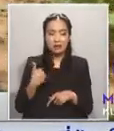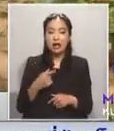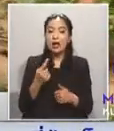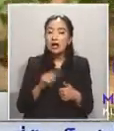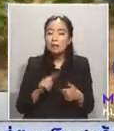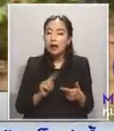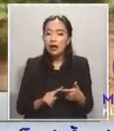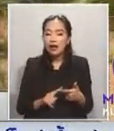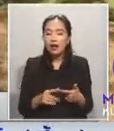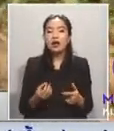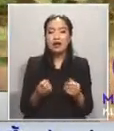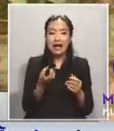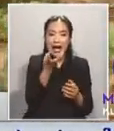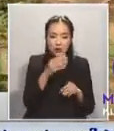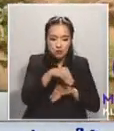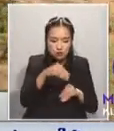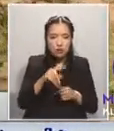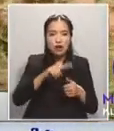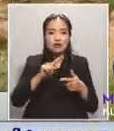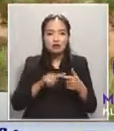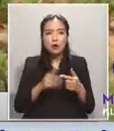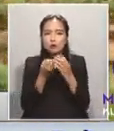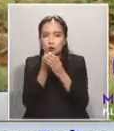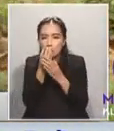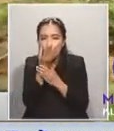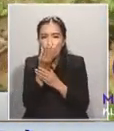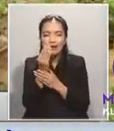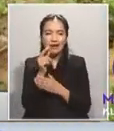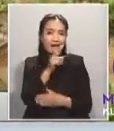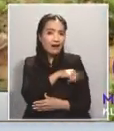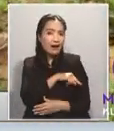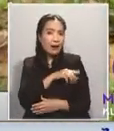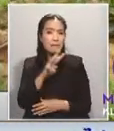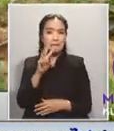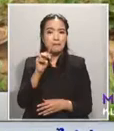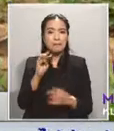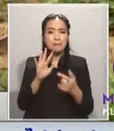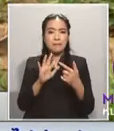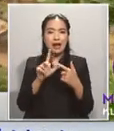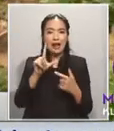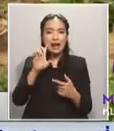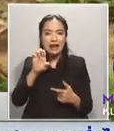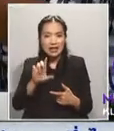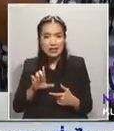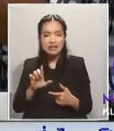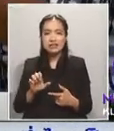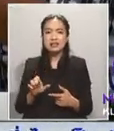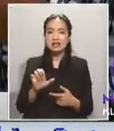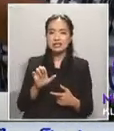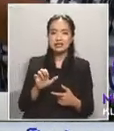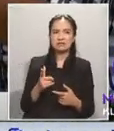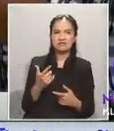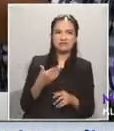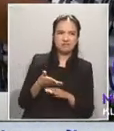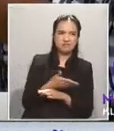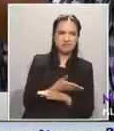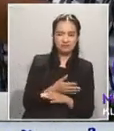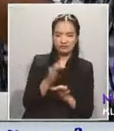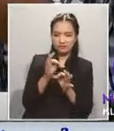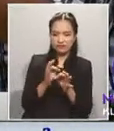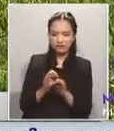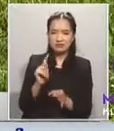ไม้ค่ะ ปลูกสวนมะลิ ค ่ ะ ก็น่าจะดีนะรายได้อะไม่น่าจะเป็นหนี้เป็นสินใครเลยอะ แต่ก่อนเรายังไม่ได้เข้าทกส.